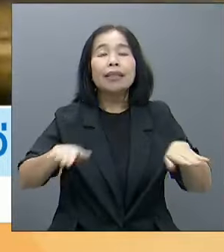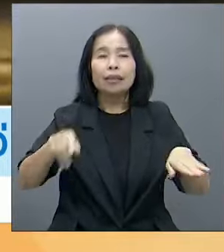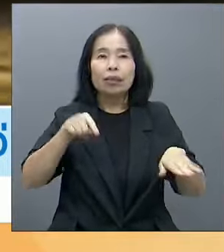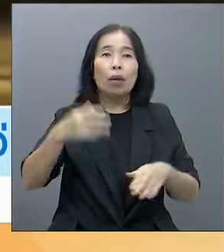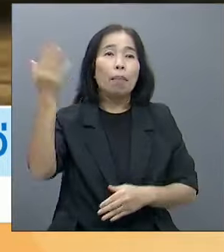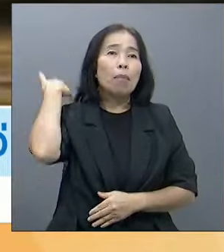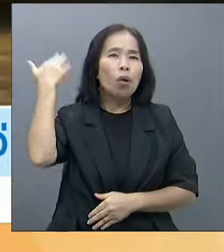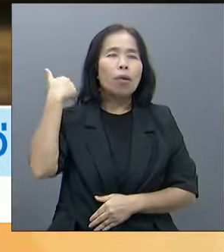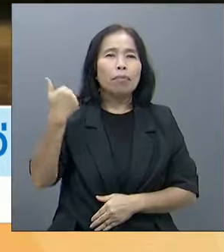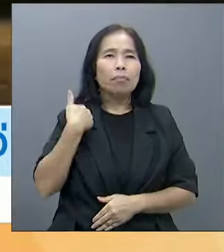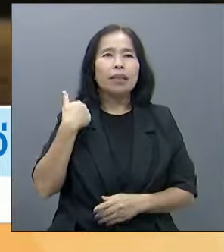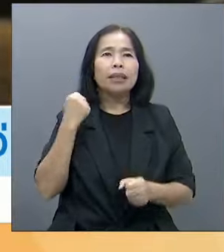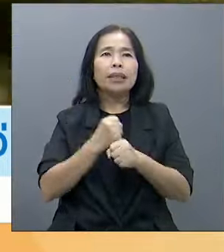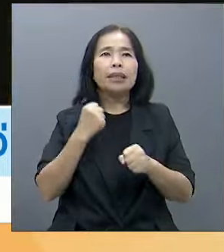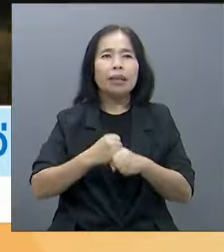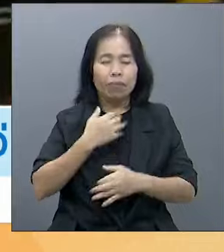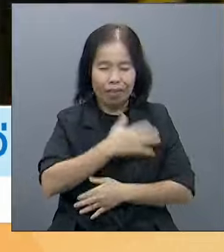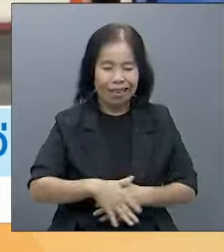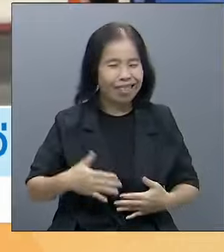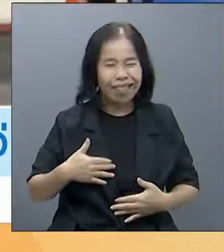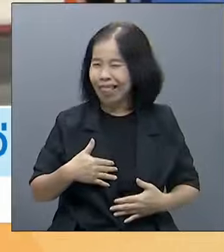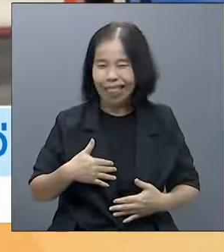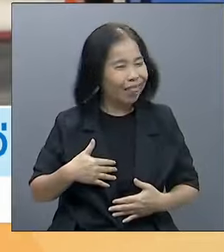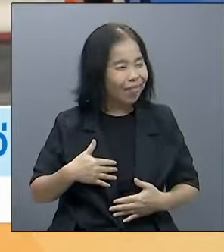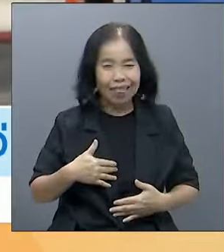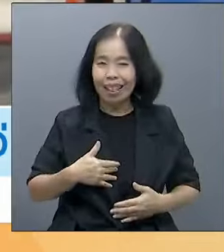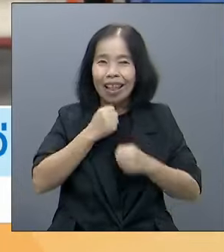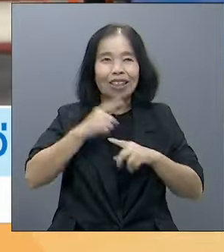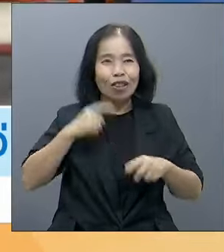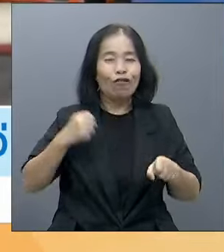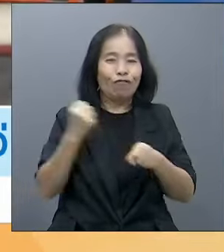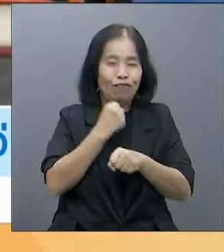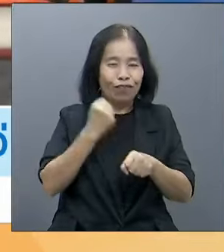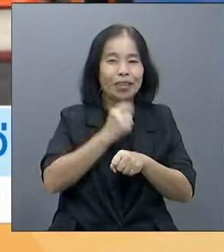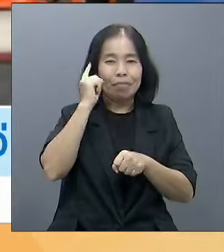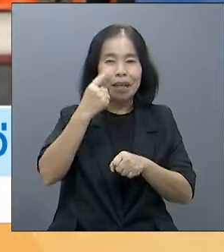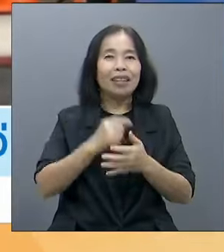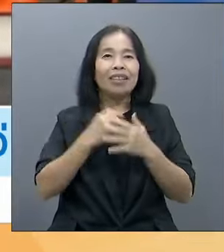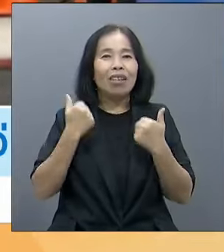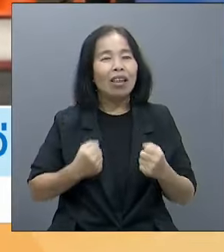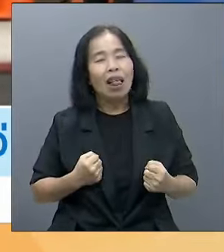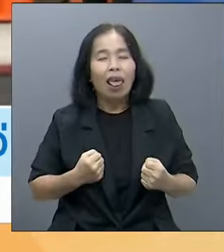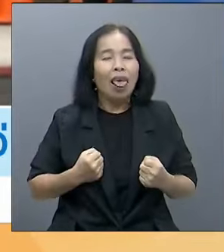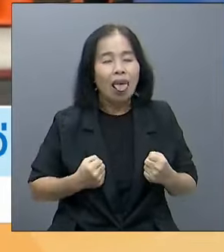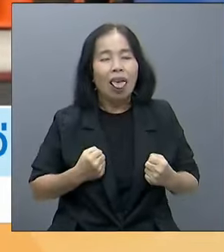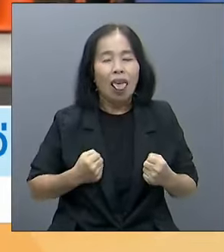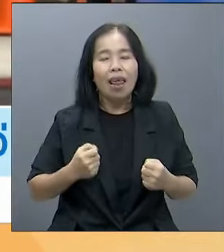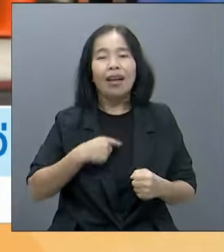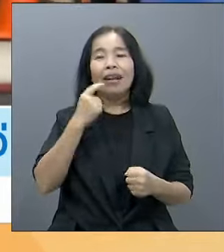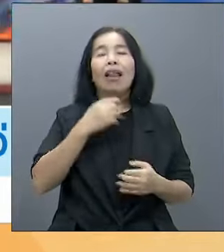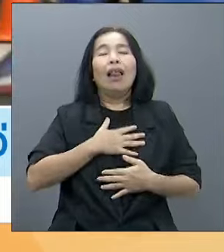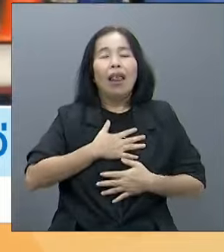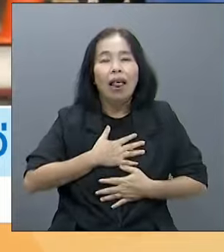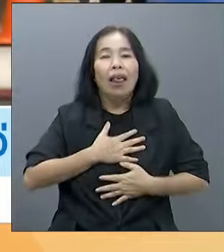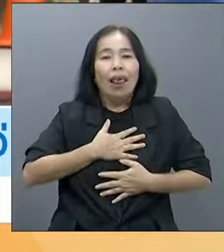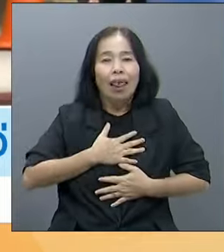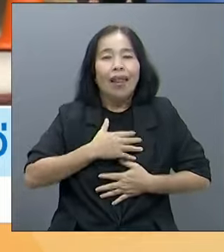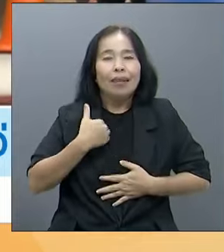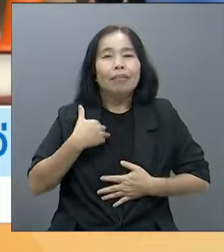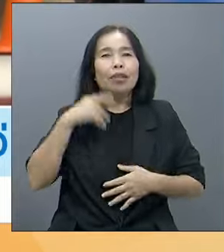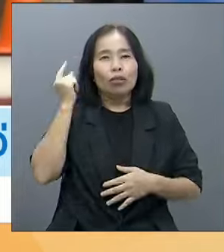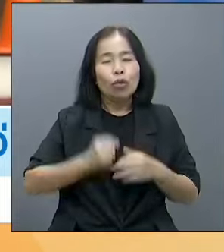อย่างที่บอกแล้วเคยวิ่งฮาล์ฟดูสภาพตอนนี้ต้องฝึกวิ่งใหม่ เมื่อก่อนวิ่งฮาล์ฟตอนนี้วิ่งหอบ จริงๆพี่หอบคือทุกอย่างมันต้องต่อเนื่องอ